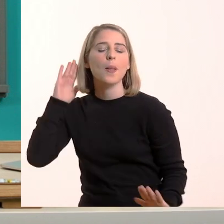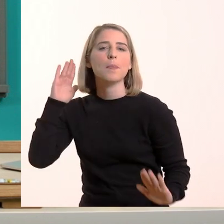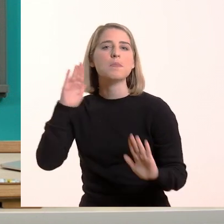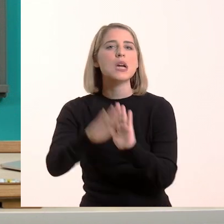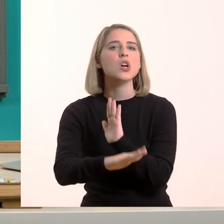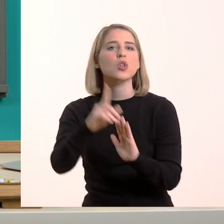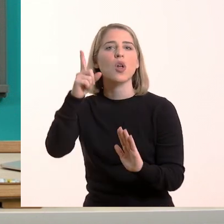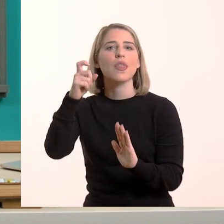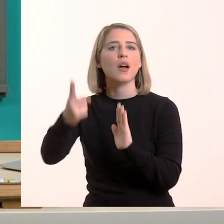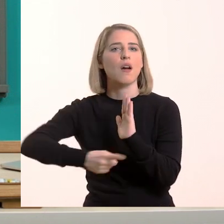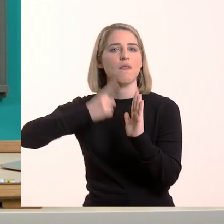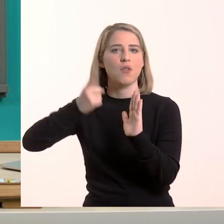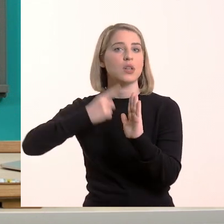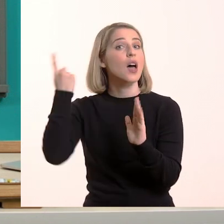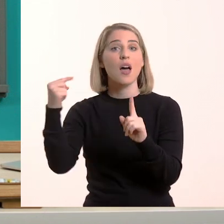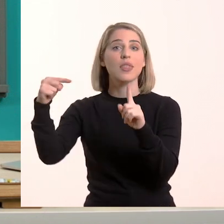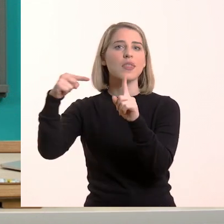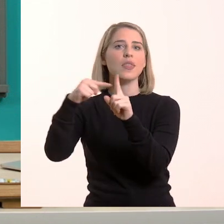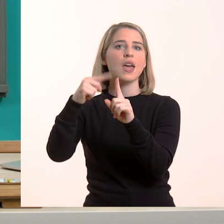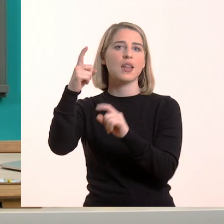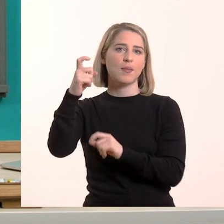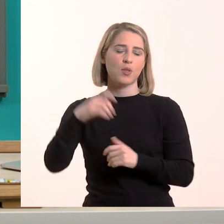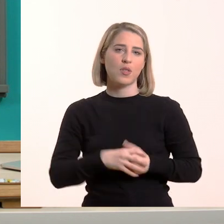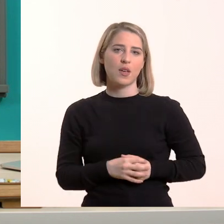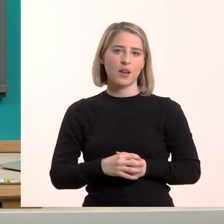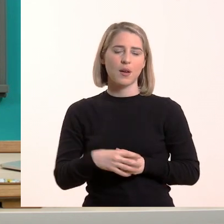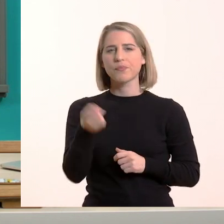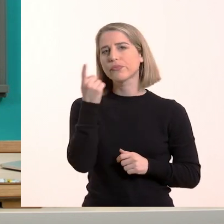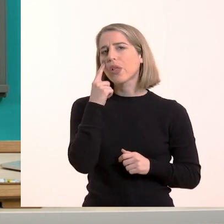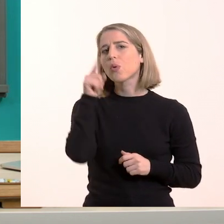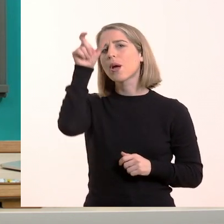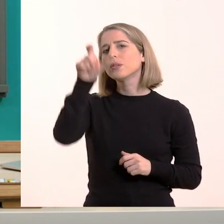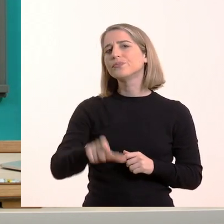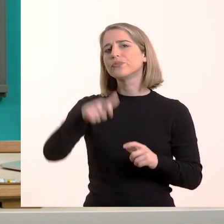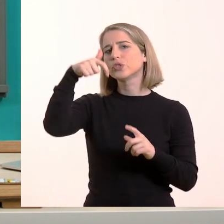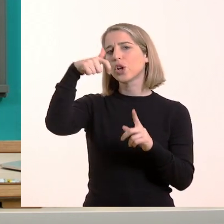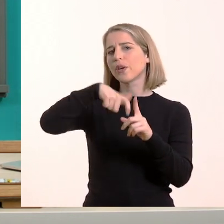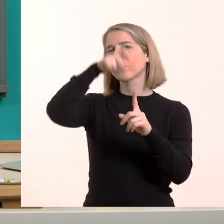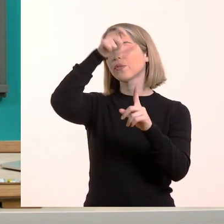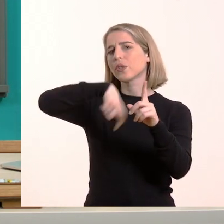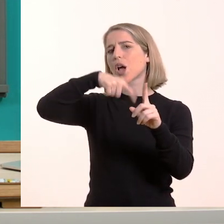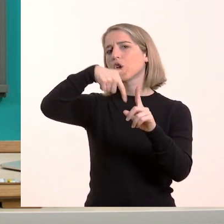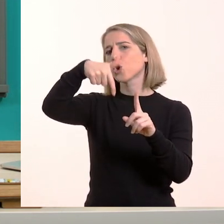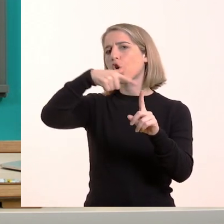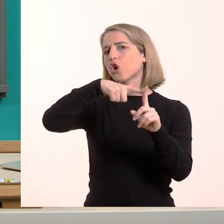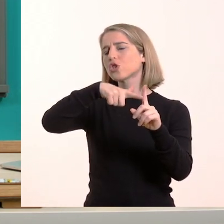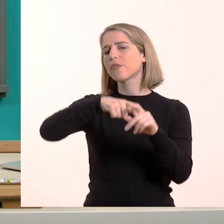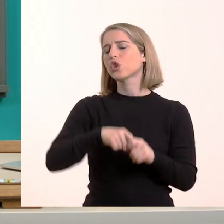φορές μικρότερο. Δηλαδή, διαιρείται με το 10. Για να δούμε τώρα ο Γιώργος. Για να σβήσουμε τα